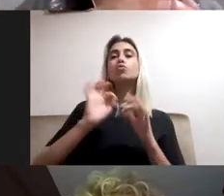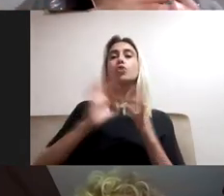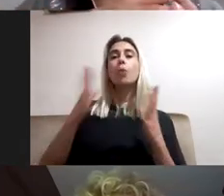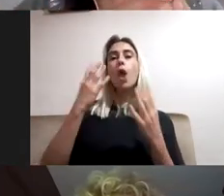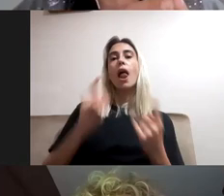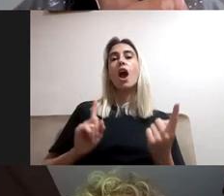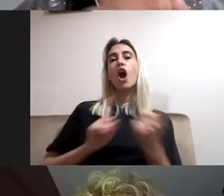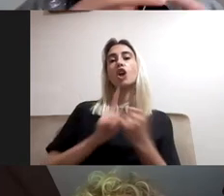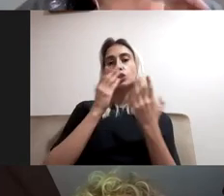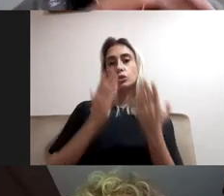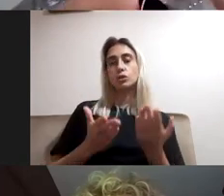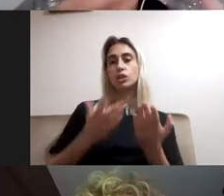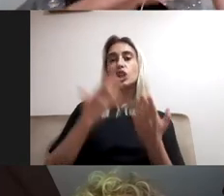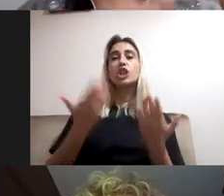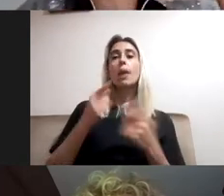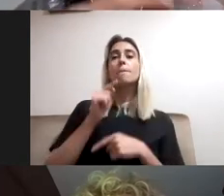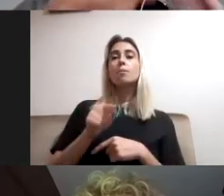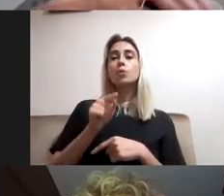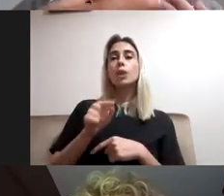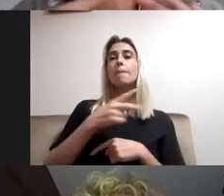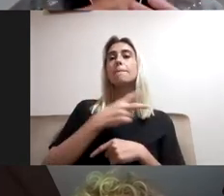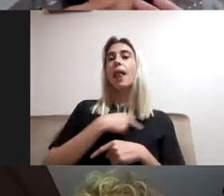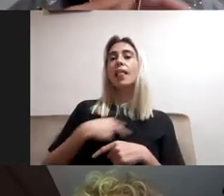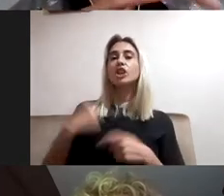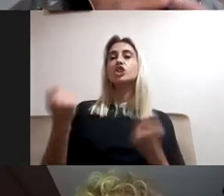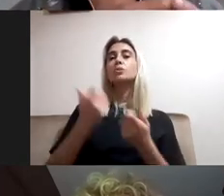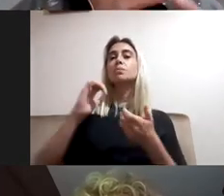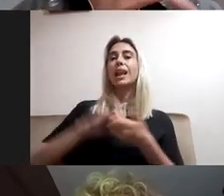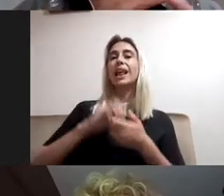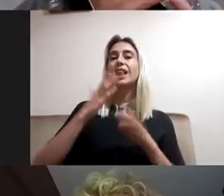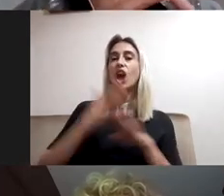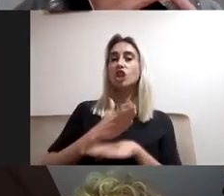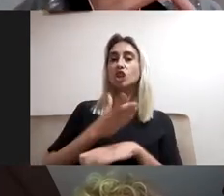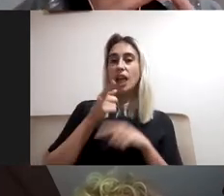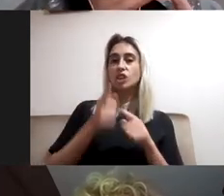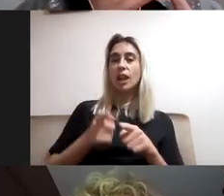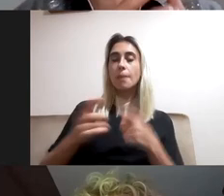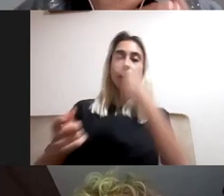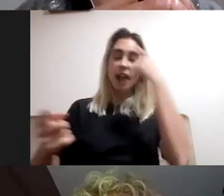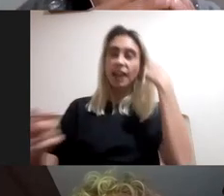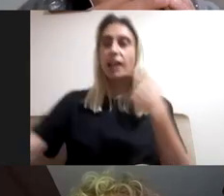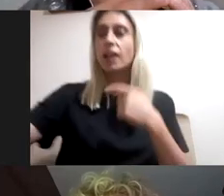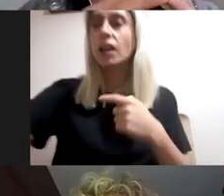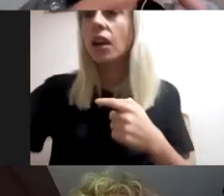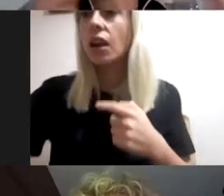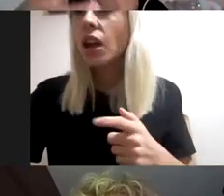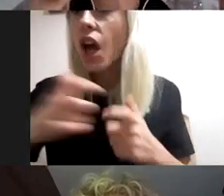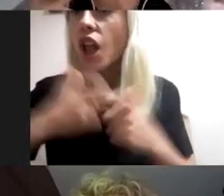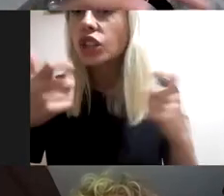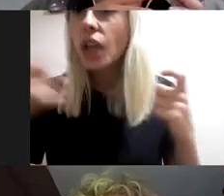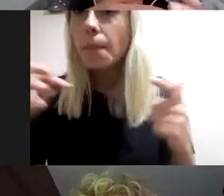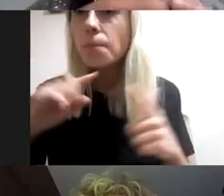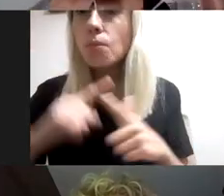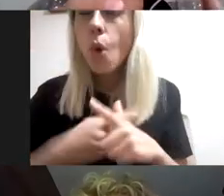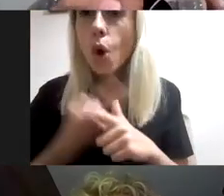karşınıza çıkıyor. İşte burada belediye ile işbirliği gerçekleştirerek belki geliştirilen bir proje halinde ya